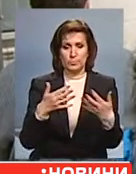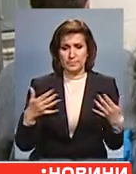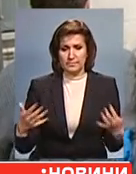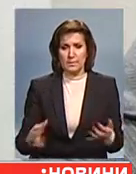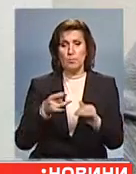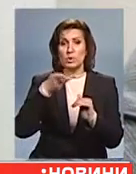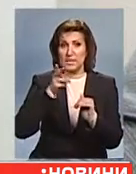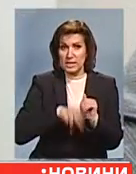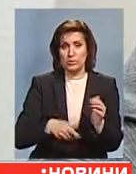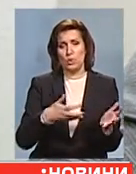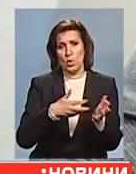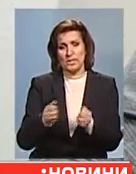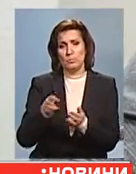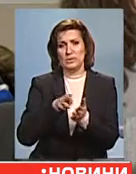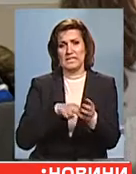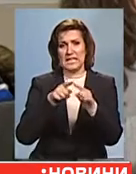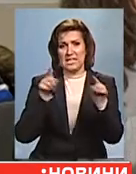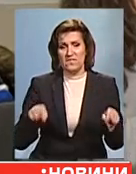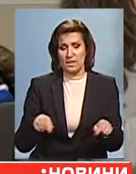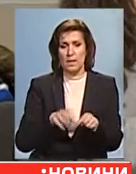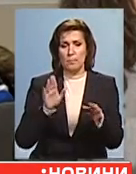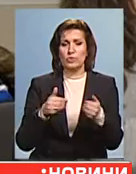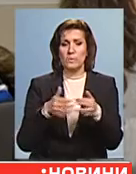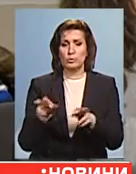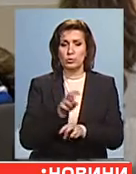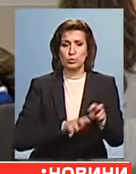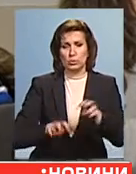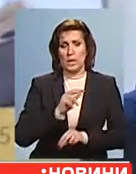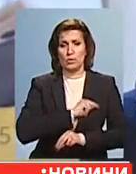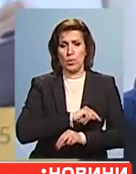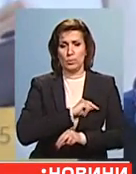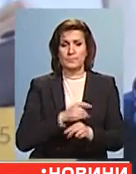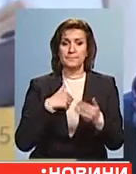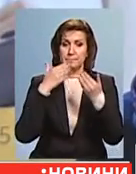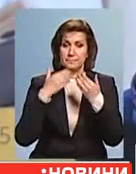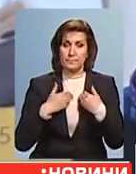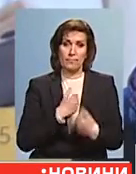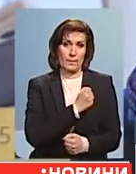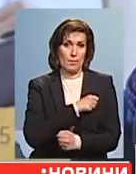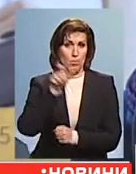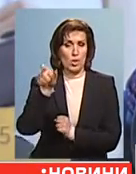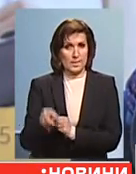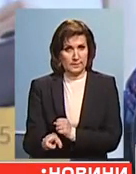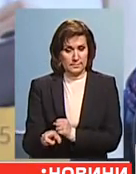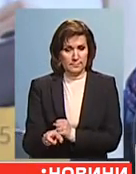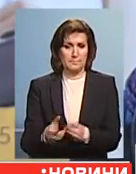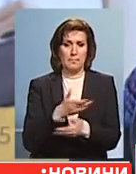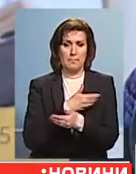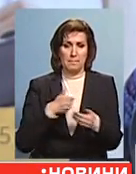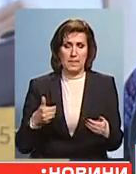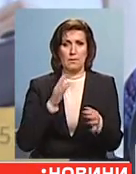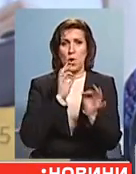По закінченні слухачі отримують сертифікат. Потім випускникам шукають роботу. К нам обращається боєць. Мы